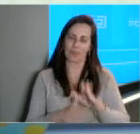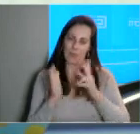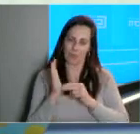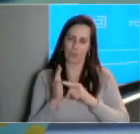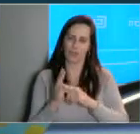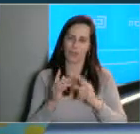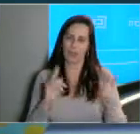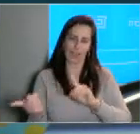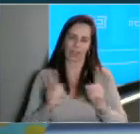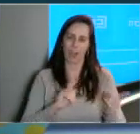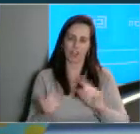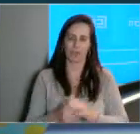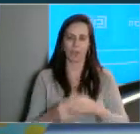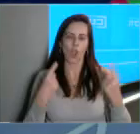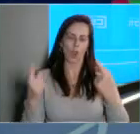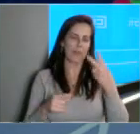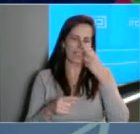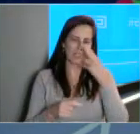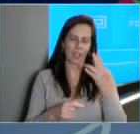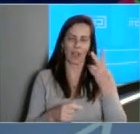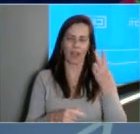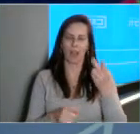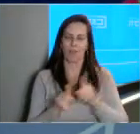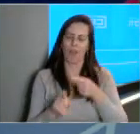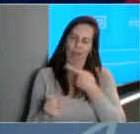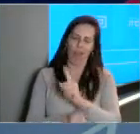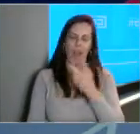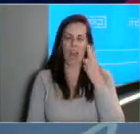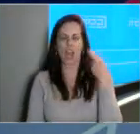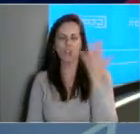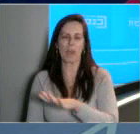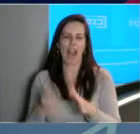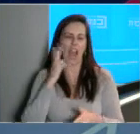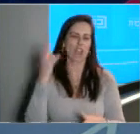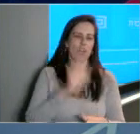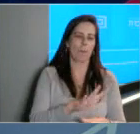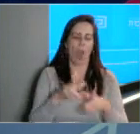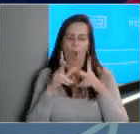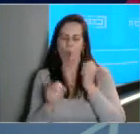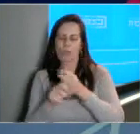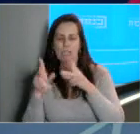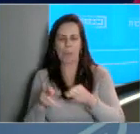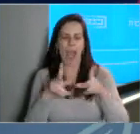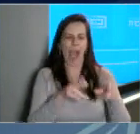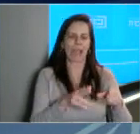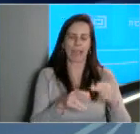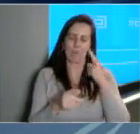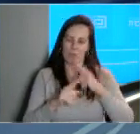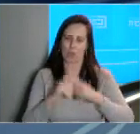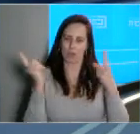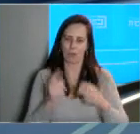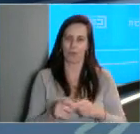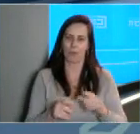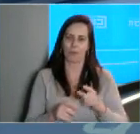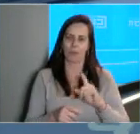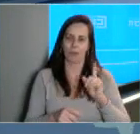ותמונות שהאחד והשני. כל אחד מנסה להשפיל את השני, כל אחד לוקח משהו, חותך אותו, גוזר אותו ומראה לו צורה אחרת לגמרי. אנחנו צריכים